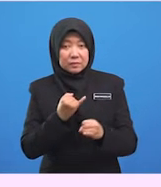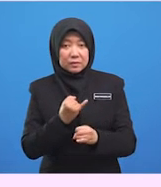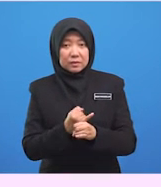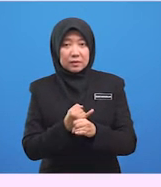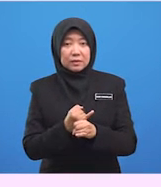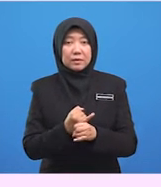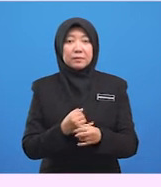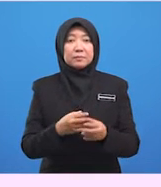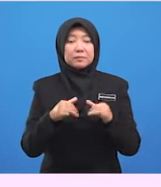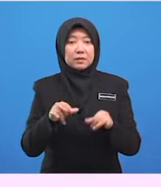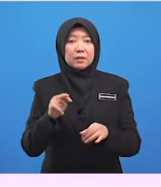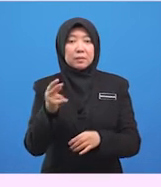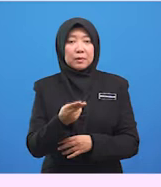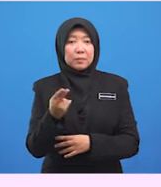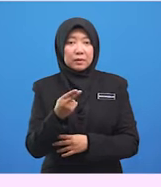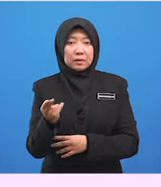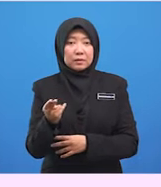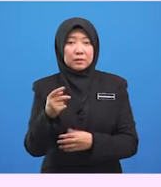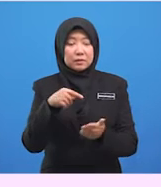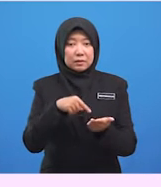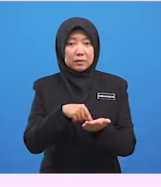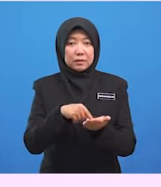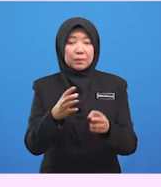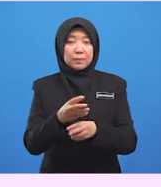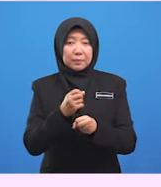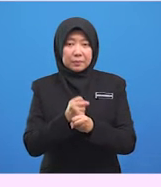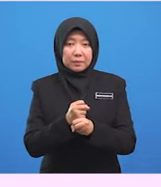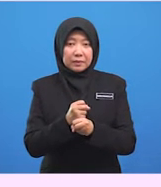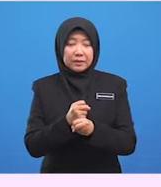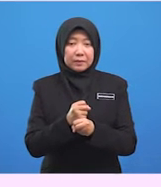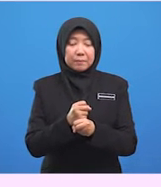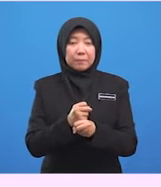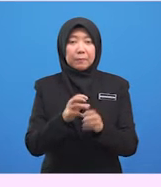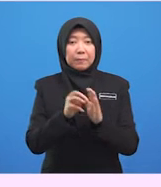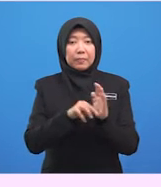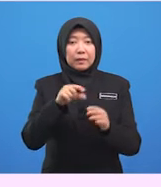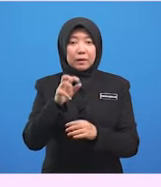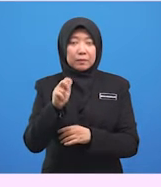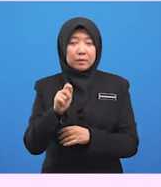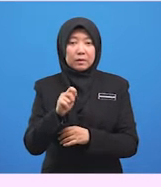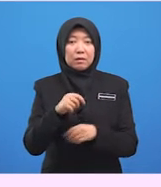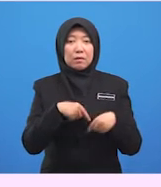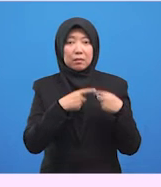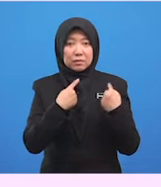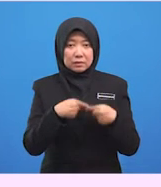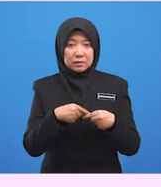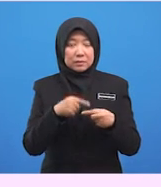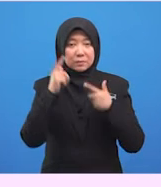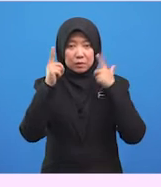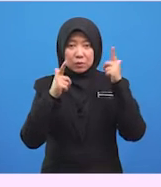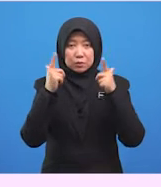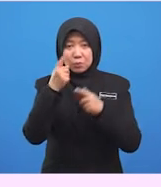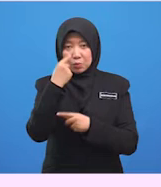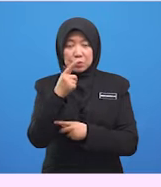penangkalan bahan-bahan tinggalan prasejarah ini dapat menggamit hati para pelancong untuk melihat sendiri